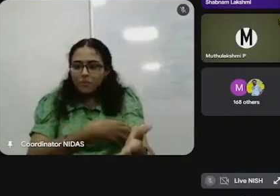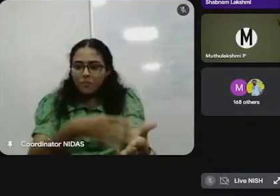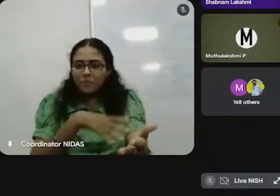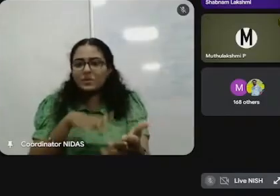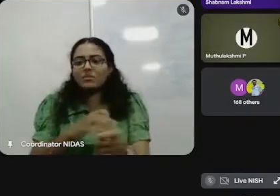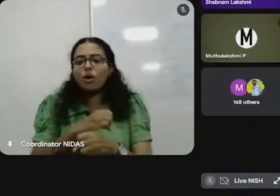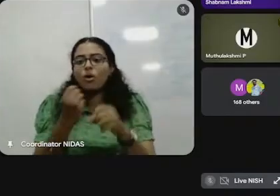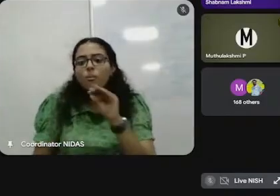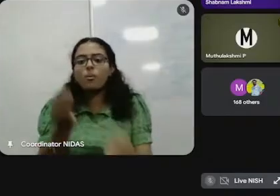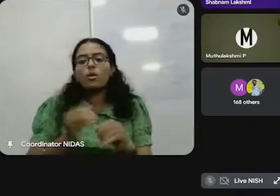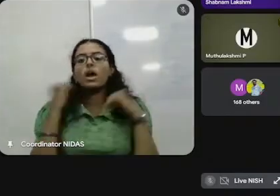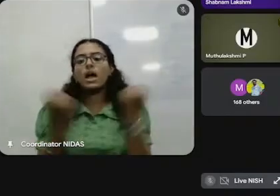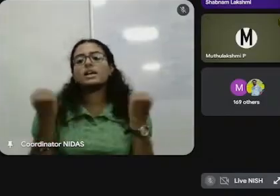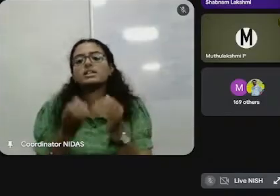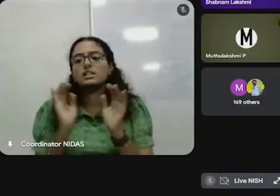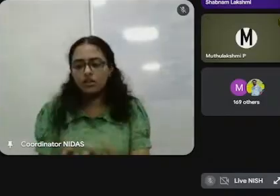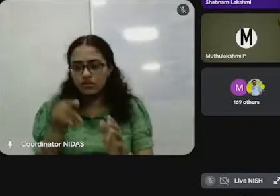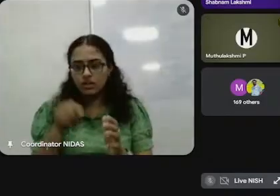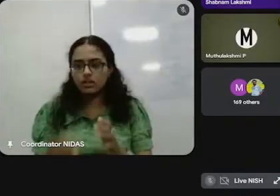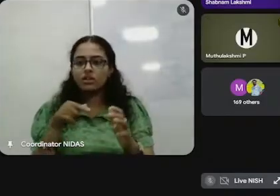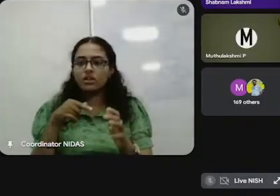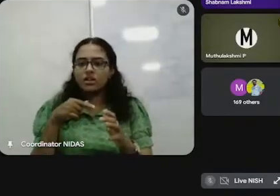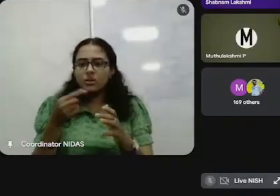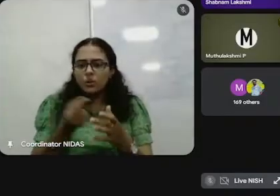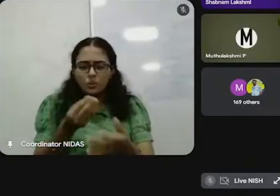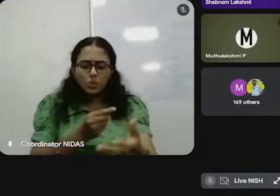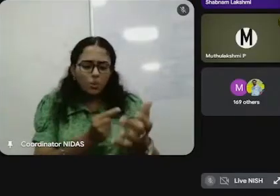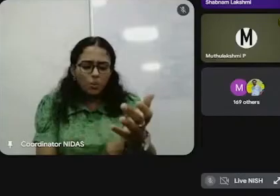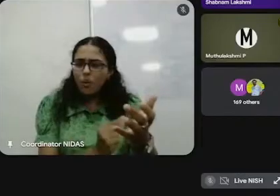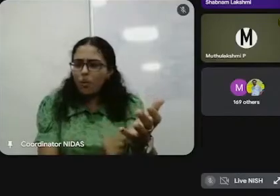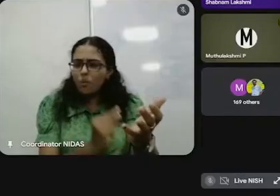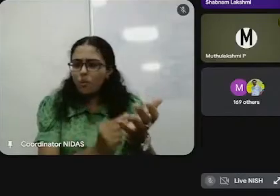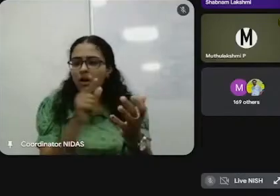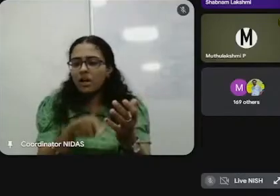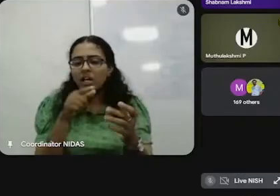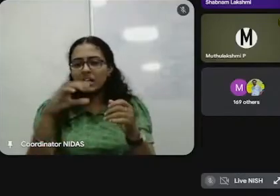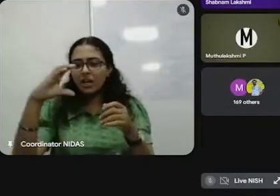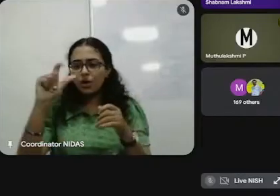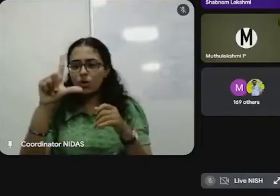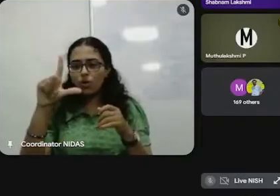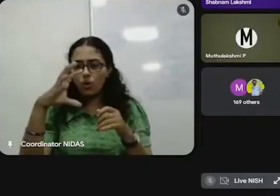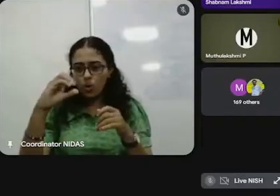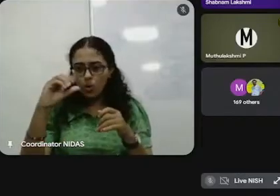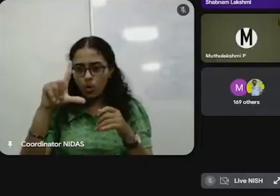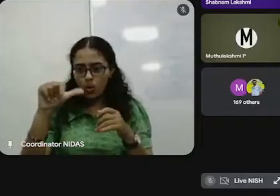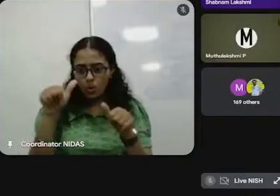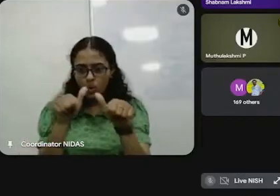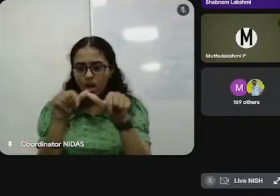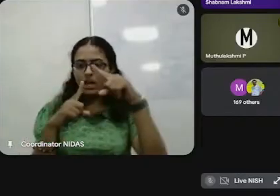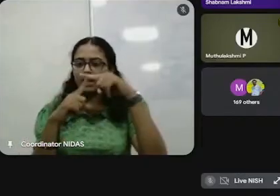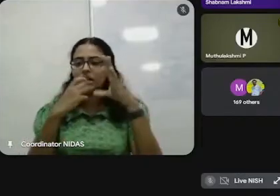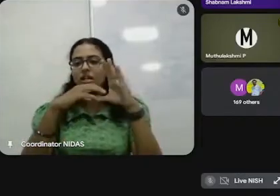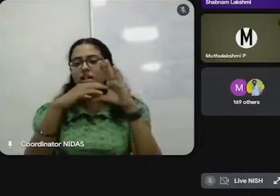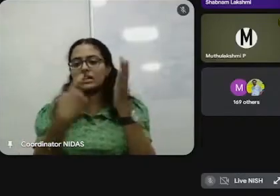അപ്പം നമ്മൾ റെഗുലർ ഫിസിക്കൽ ആക്ടിവിറ്റി ആണെങ്കിൽ ചെറിയൊരു ബ്ലോക്ക് എവിടെയെങ്കിലും വന്നാൽ പോലും ഈ കൊളാട്രൽസ് വെസൽസ് അല്ലെങ്കിൽ ചെറിയ ബ്ലഡ് വെസൽസ് ആക്ടിവേറ്റ് അതിലൂടെ ബ്ലഡ്